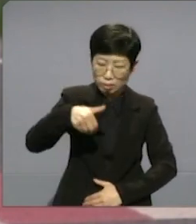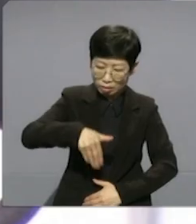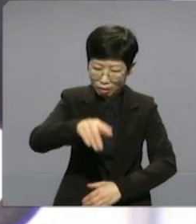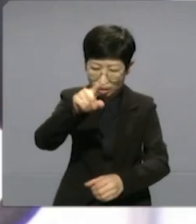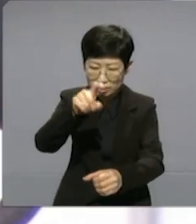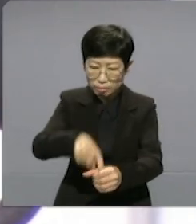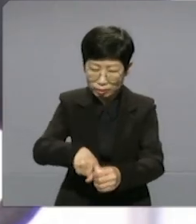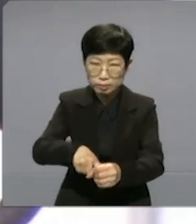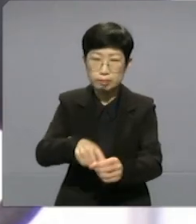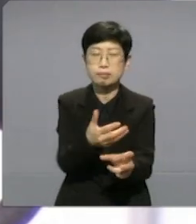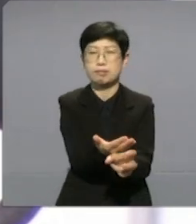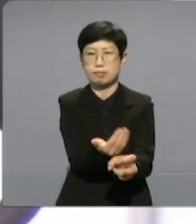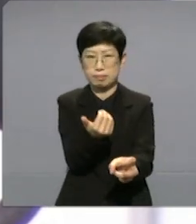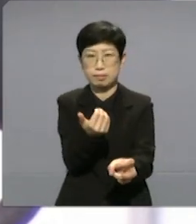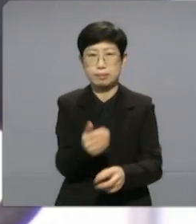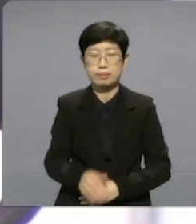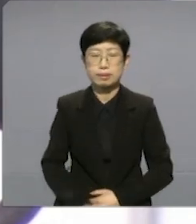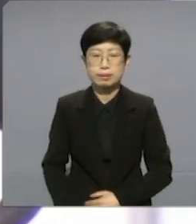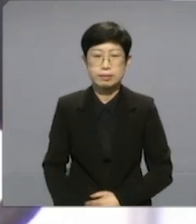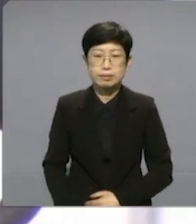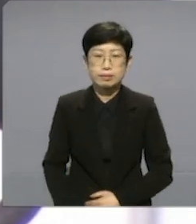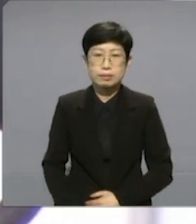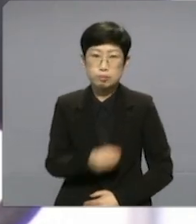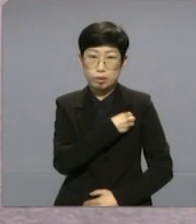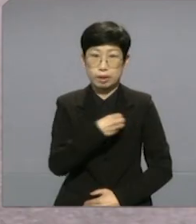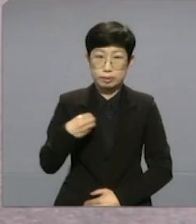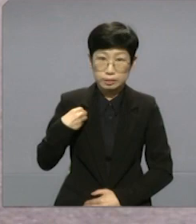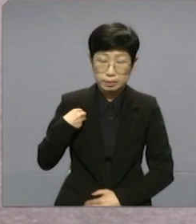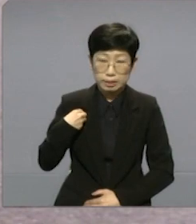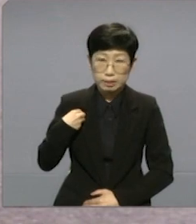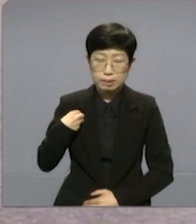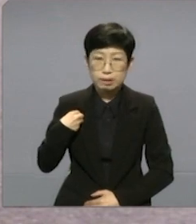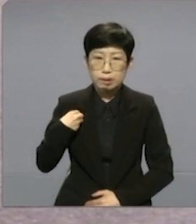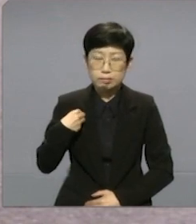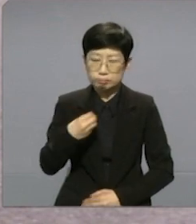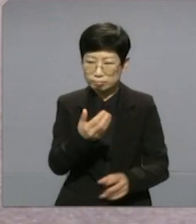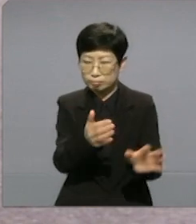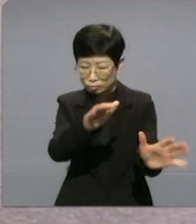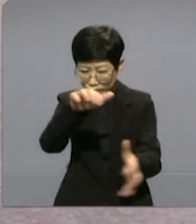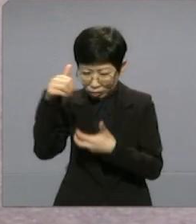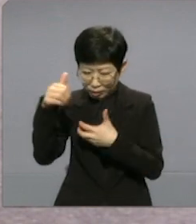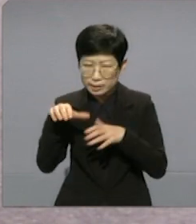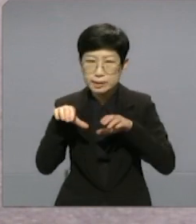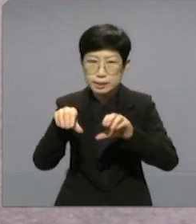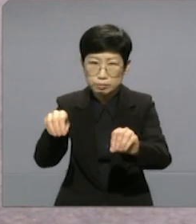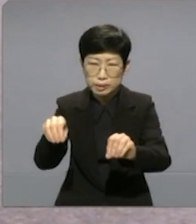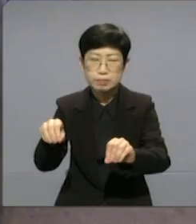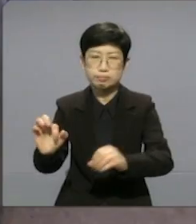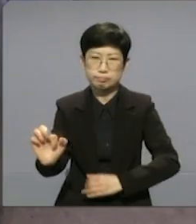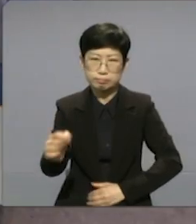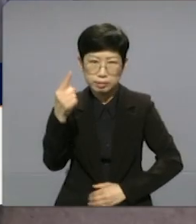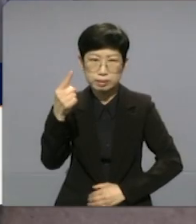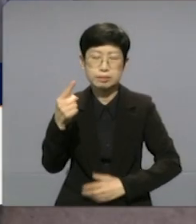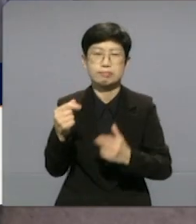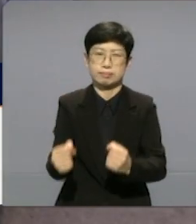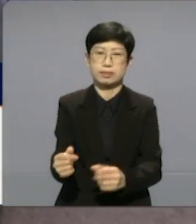가려던 차량들입니다 폴란드가 우크라이나 곡물 수입을 금지하면서 발이 묶였습니다